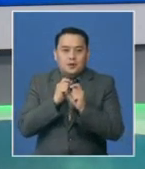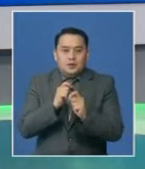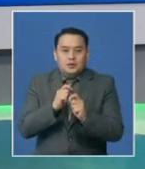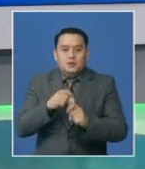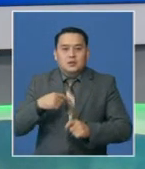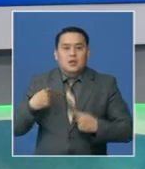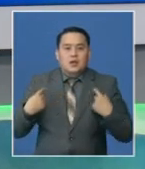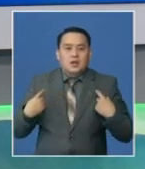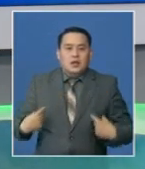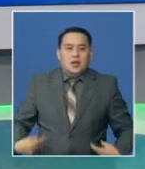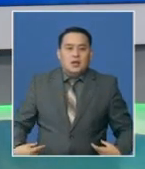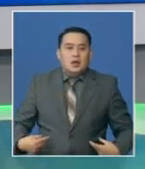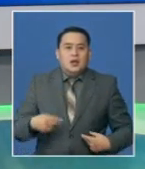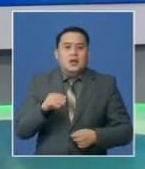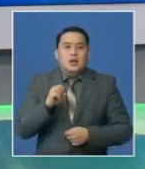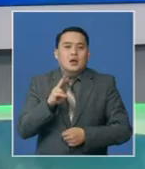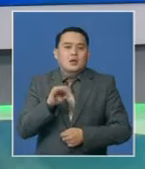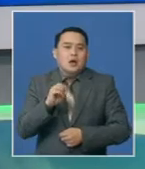из соревнований.